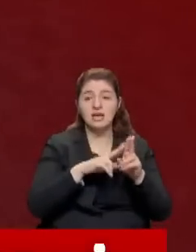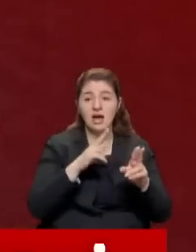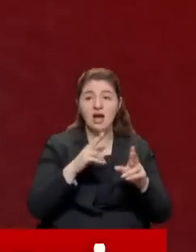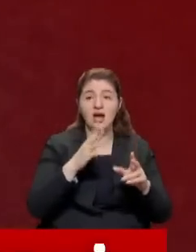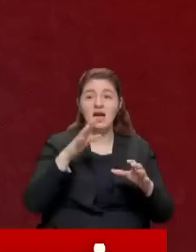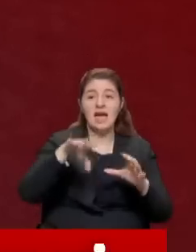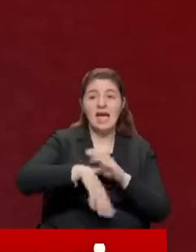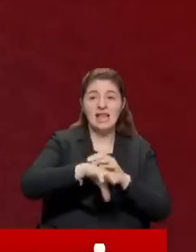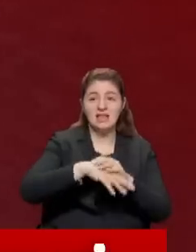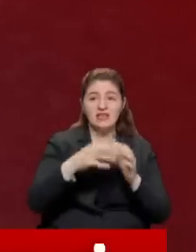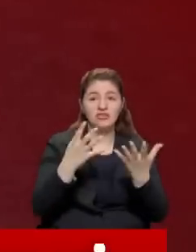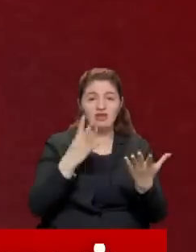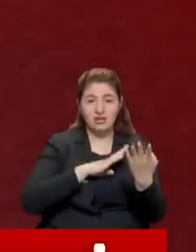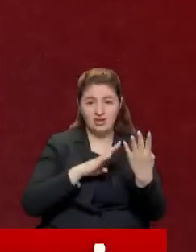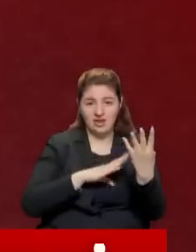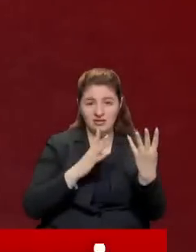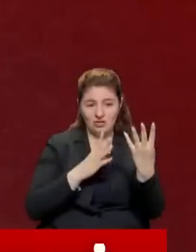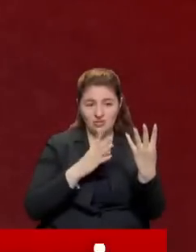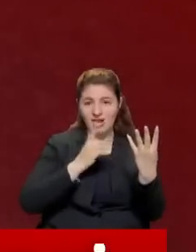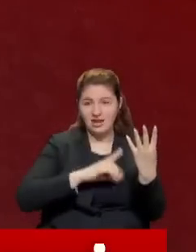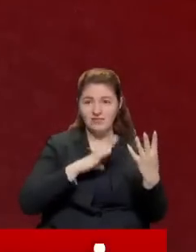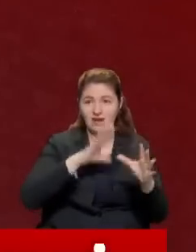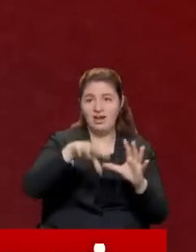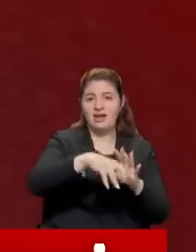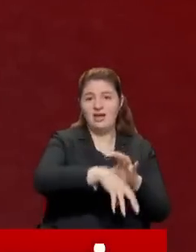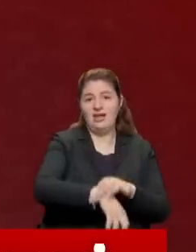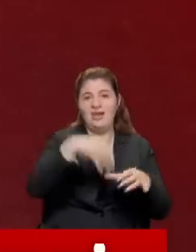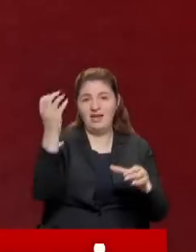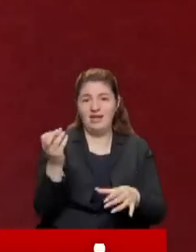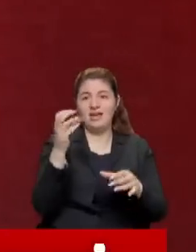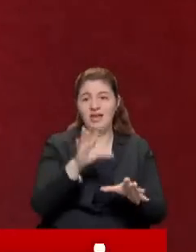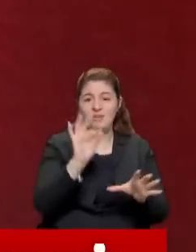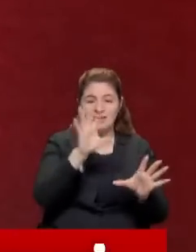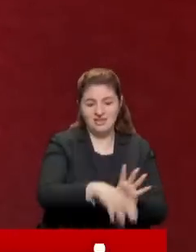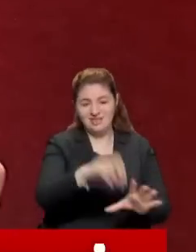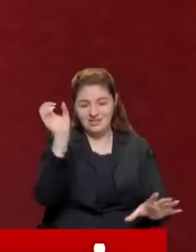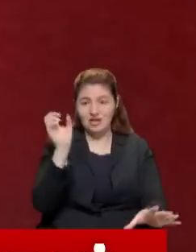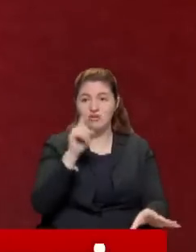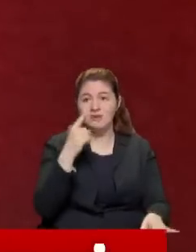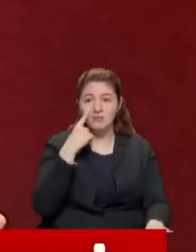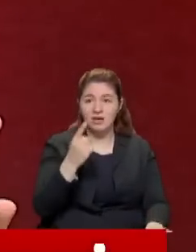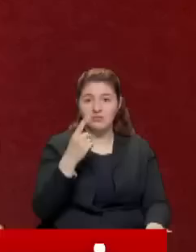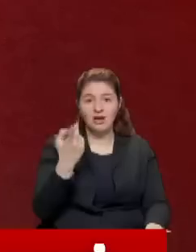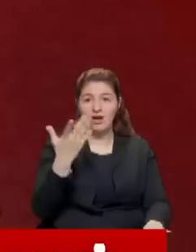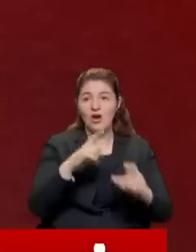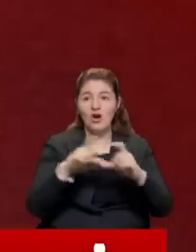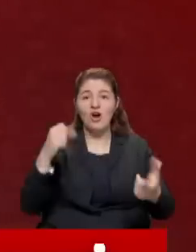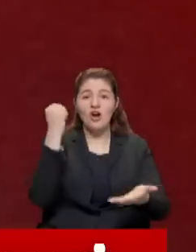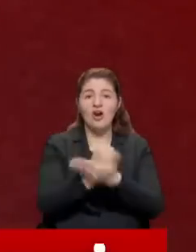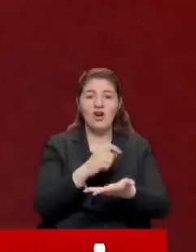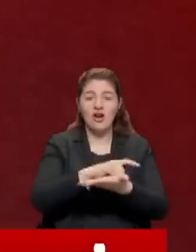elini fanusa daldırdığı 4 aday var. Böyle pat diye hemen çekti orada baktığımızda da oy